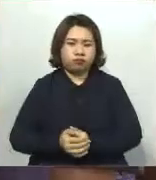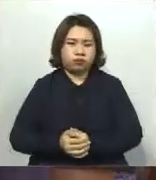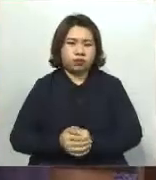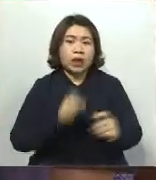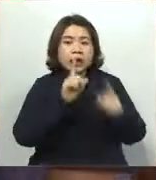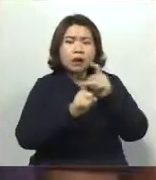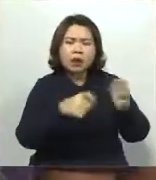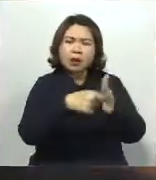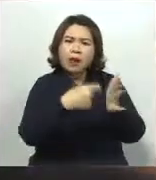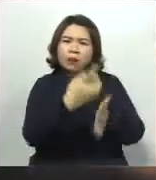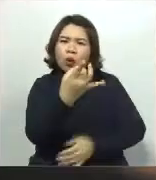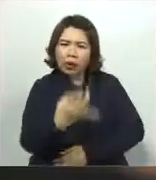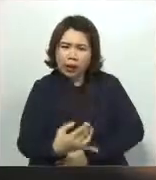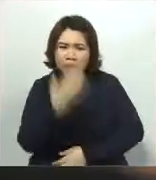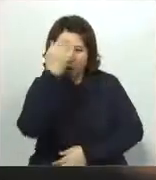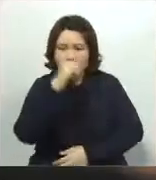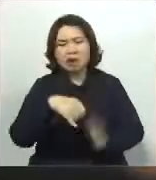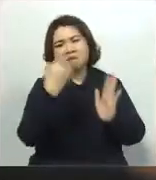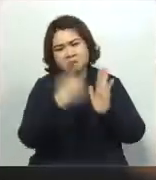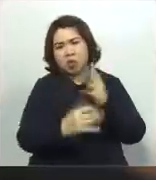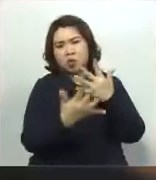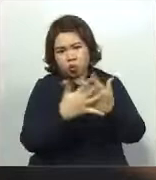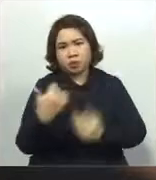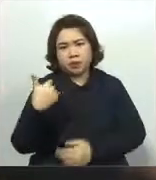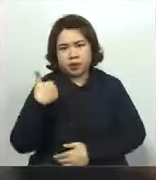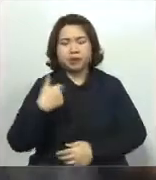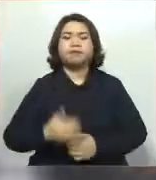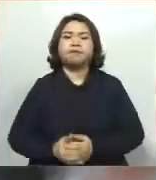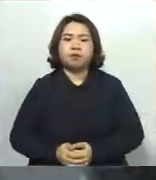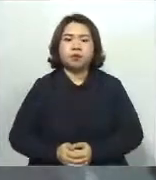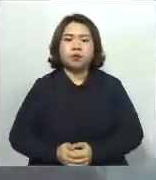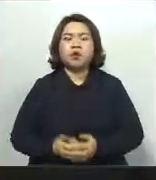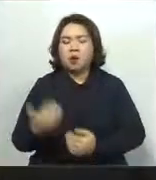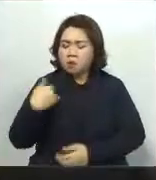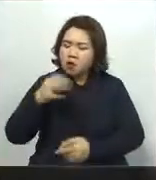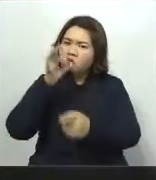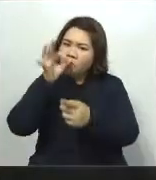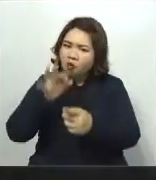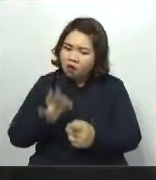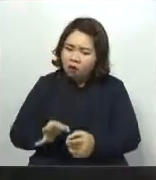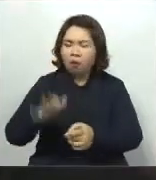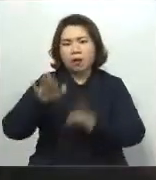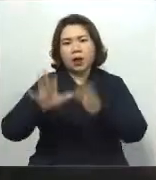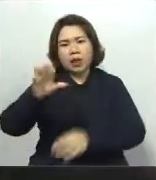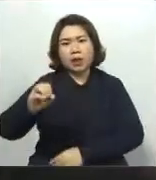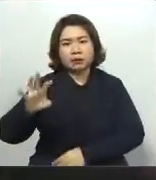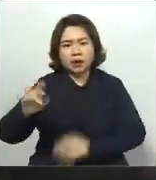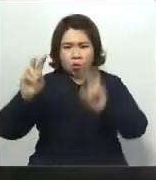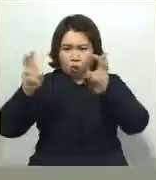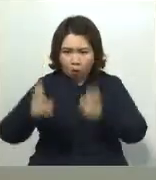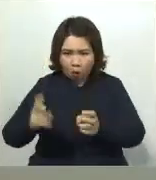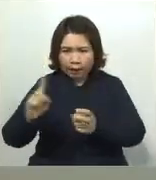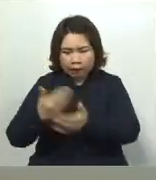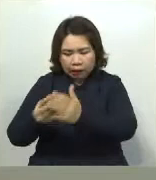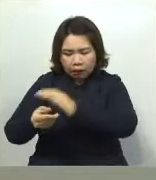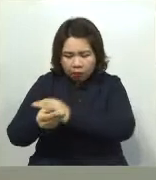าที่แท้จริงเพราะว่าเป็นคดีความผิดทางอาญาค่ะนอกจากนี้ก็มีเรื่องร้องเรียนซื้อเสียงเข้ามาถึง54เรื่องโพสต์ข้อความห